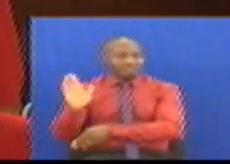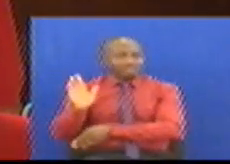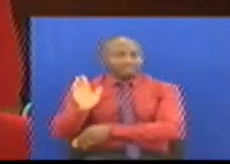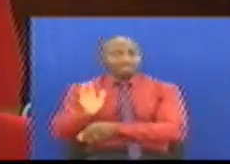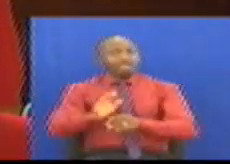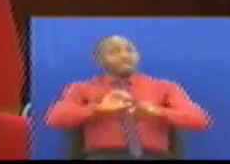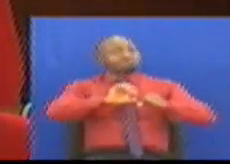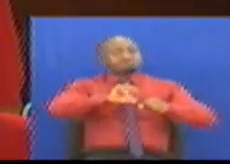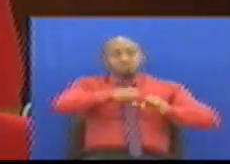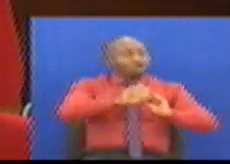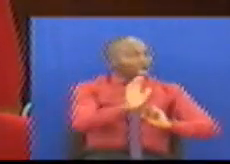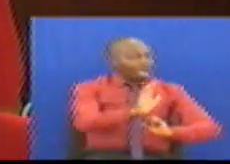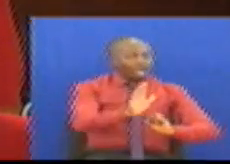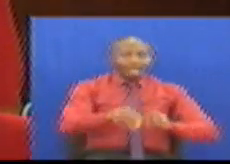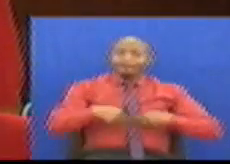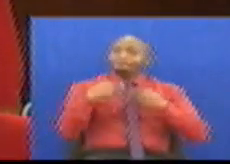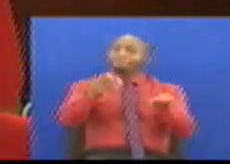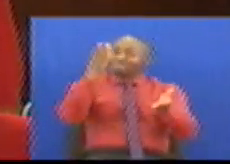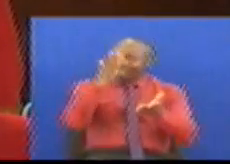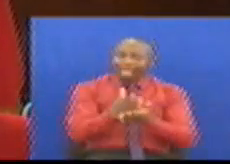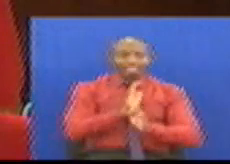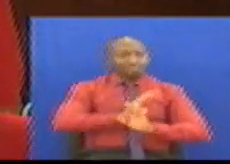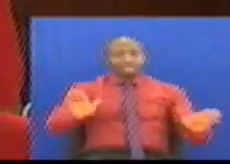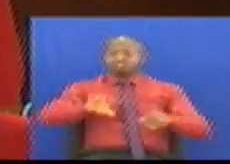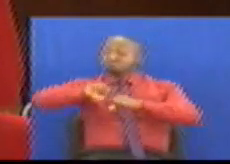tu haki yake, maana ukisha mnyonga haki ataipata sanga.